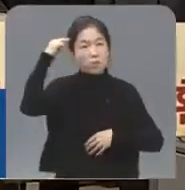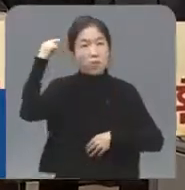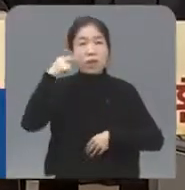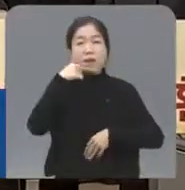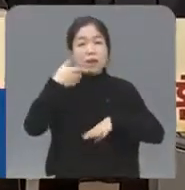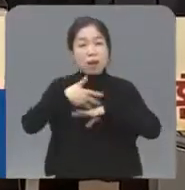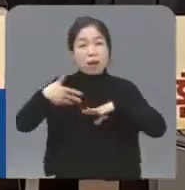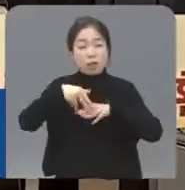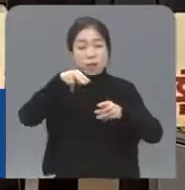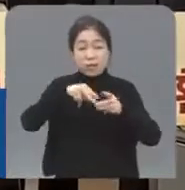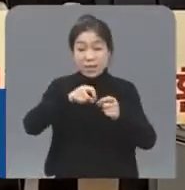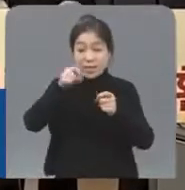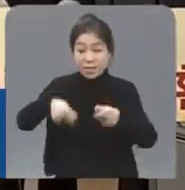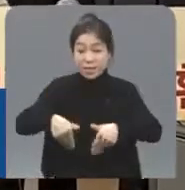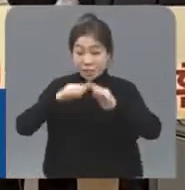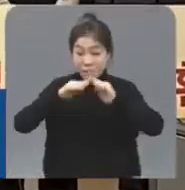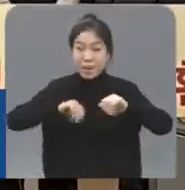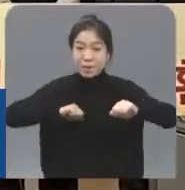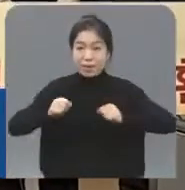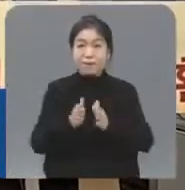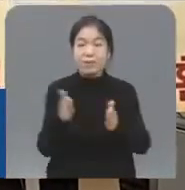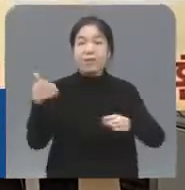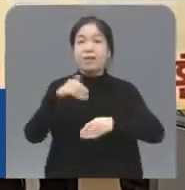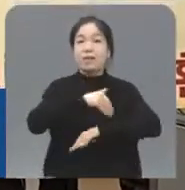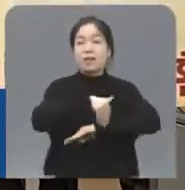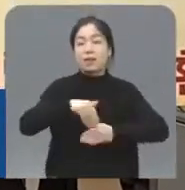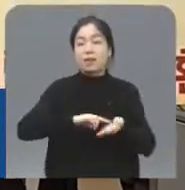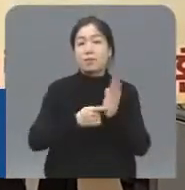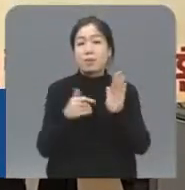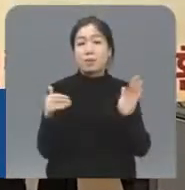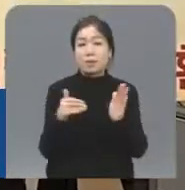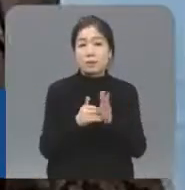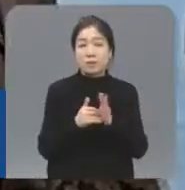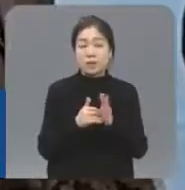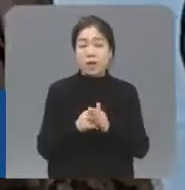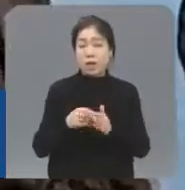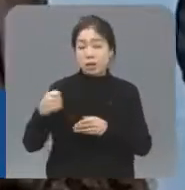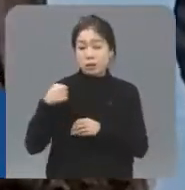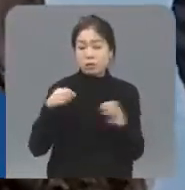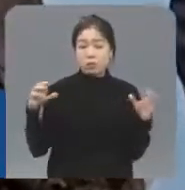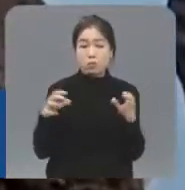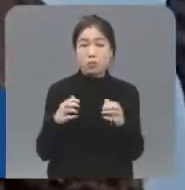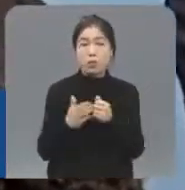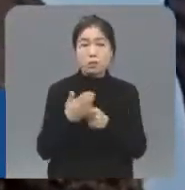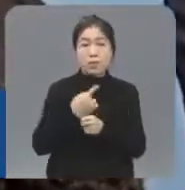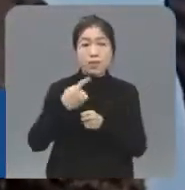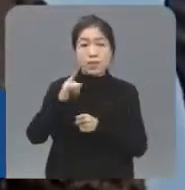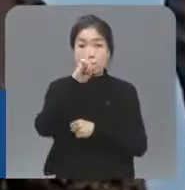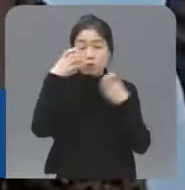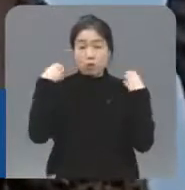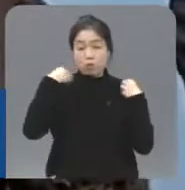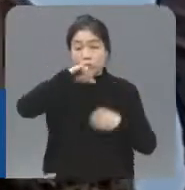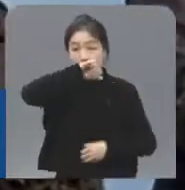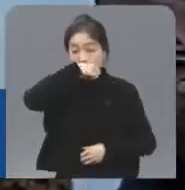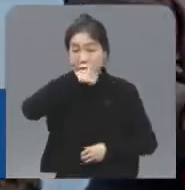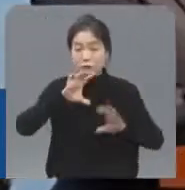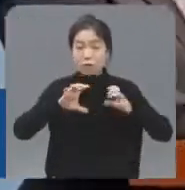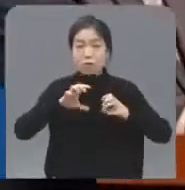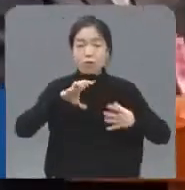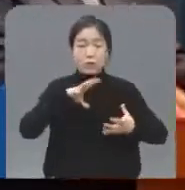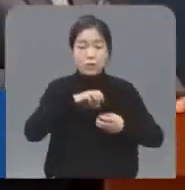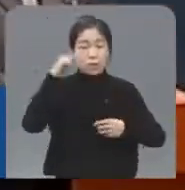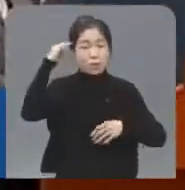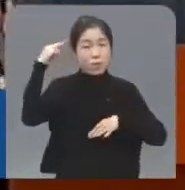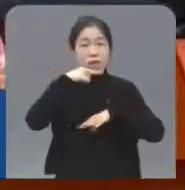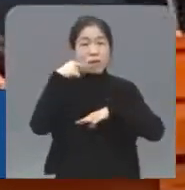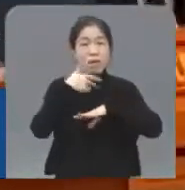설립을 본격화한다는 입장을 밝혔습니다. 유군수는 지역사회가 힘을 모으면서 내년 정부 예산으로